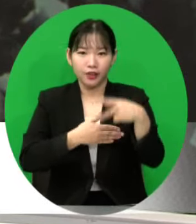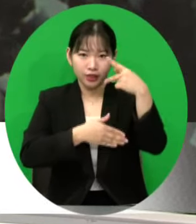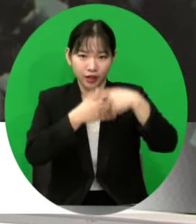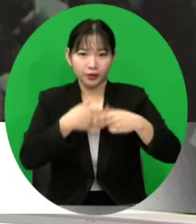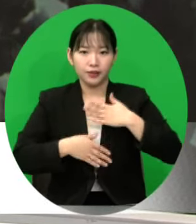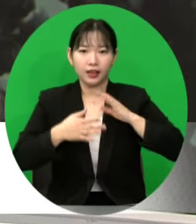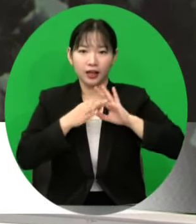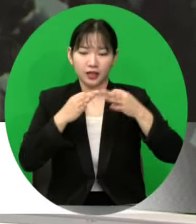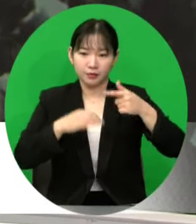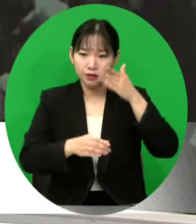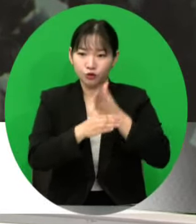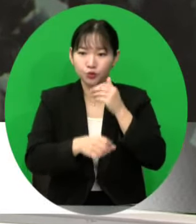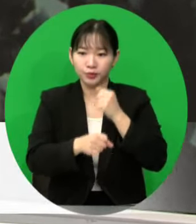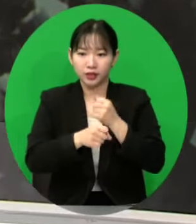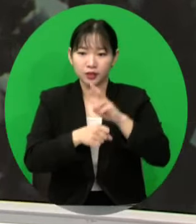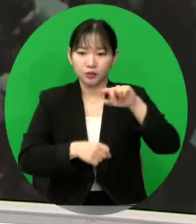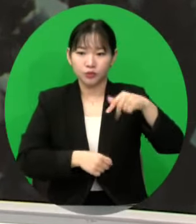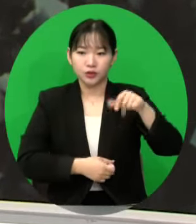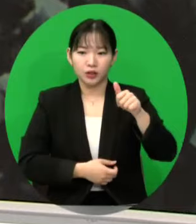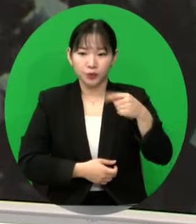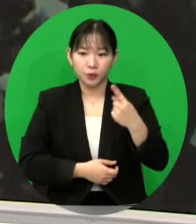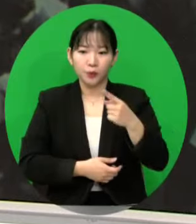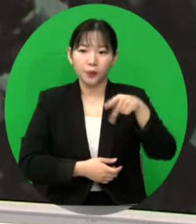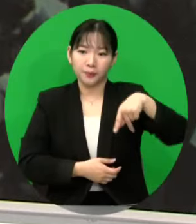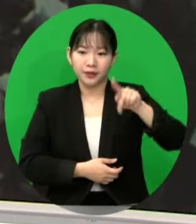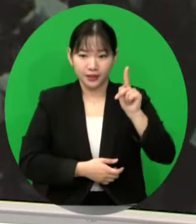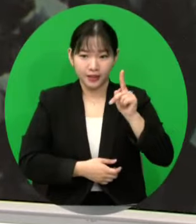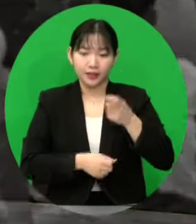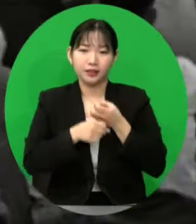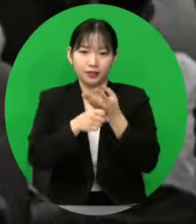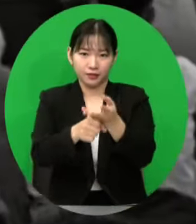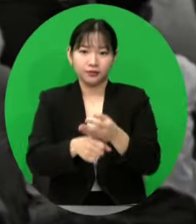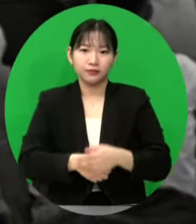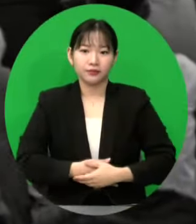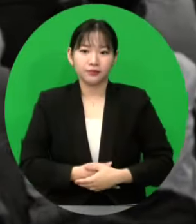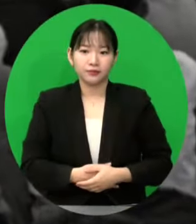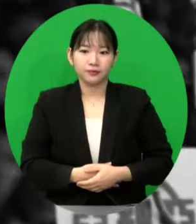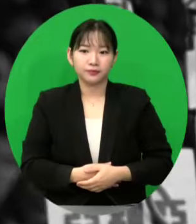나의 김대중을 제작한 문선호 PD가 전해드립니다.